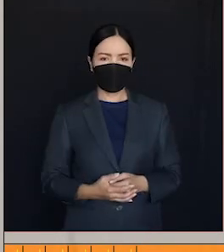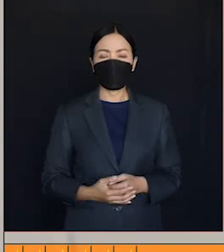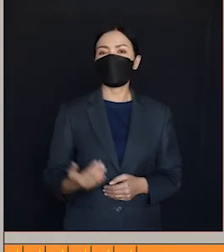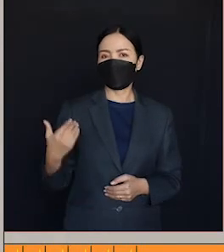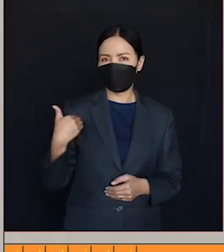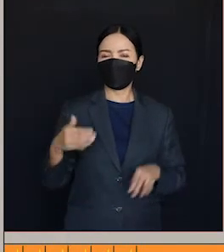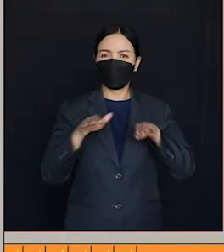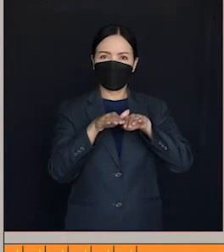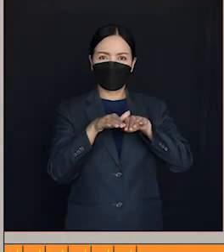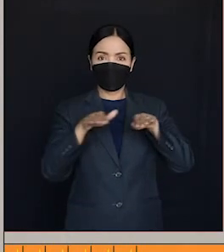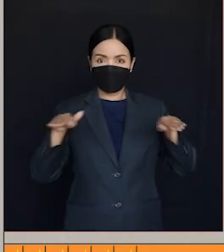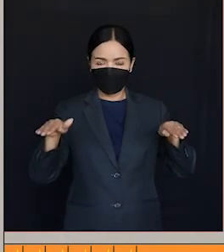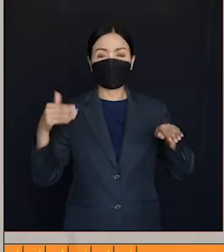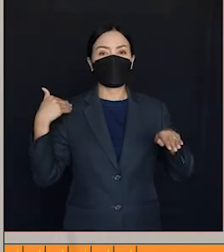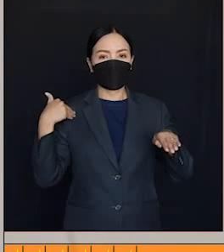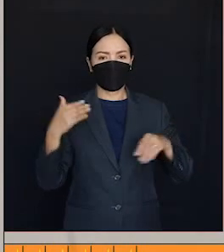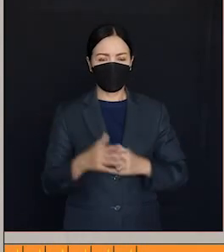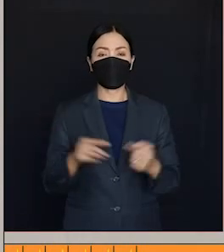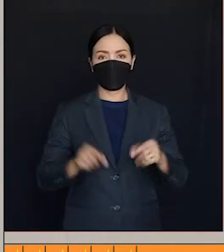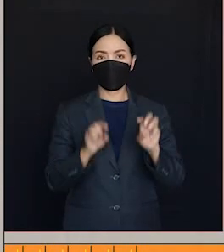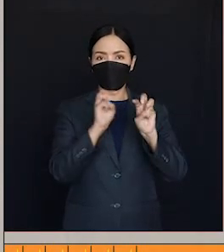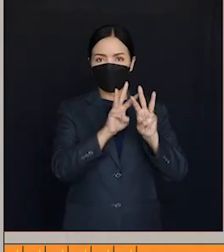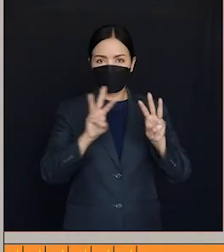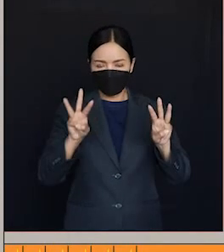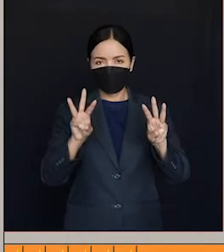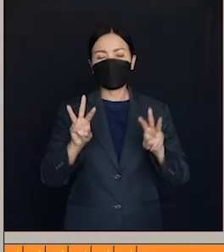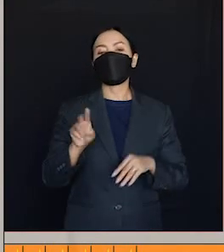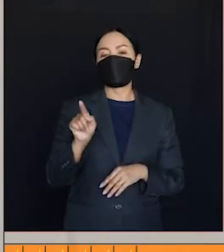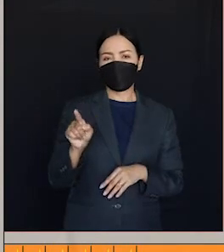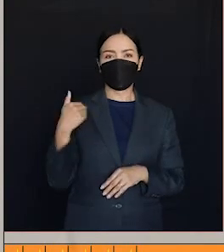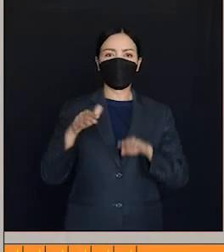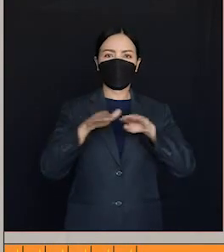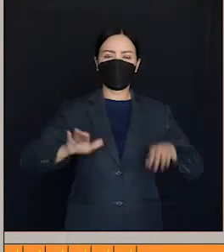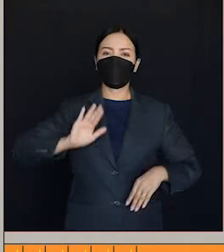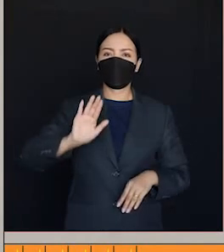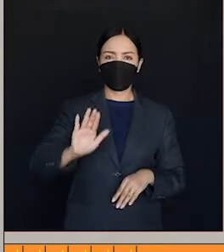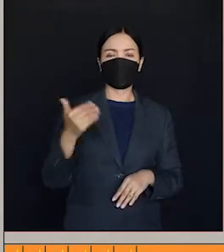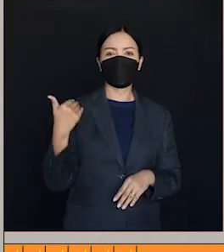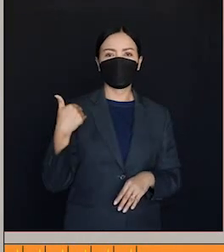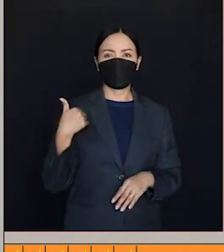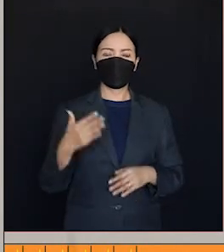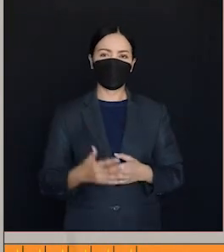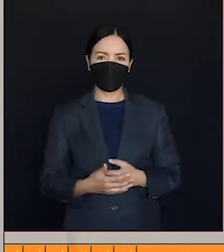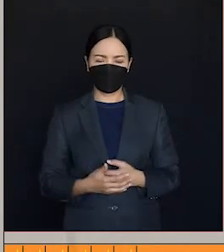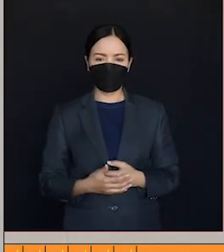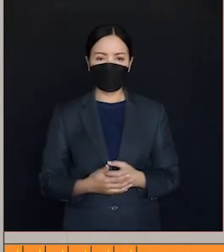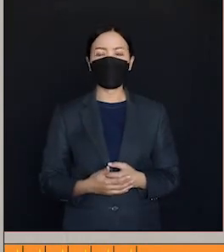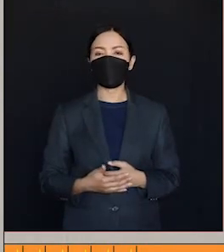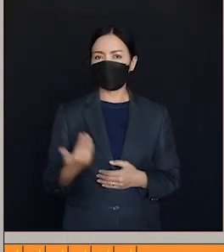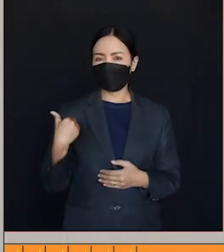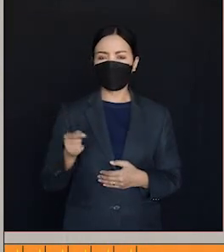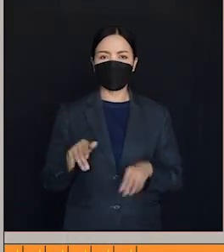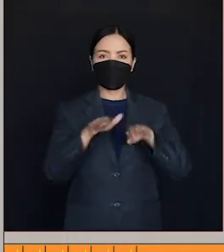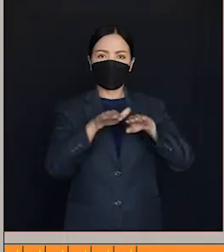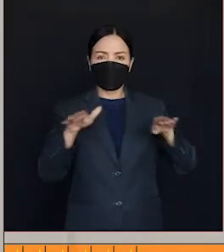มันมีมาตรฐานนะคะของ World Wide Web Consortium แล้วก็ออก เป็นมาตรฐ